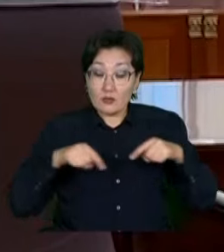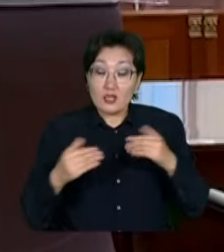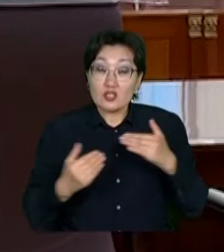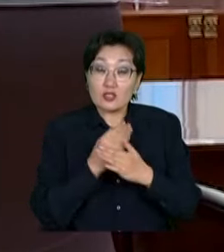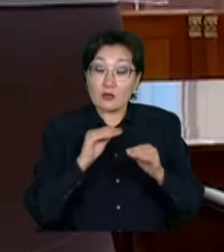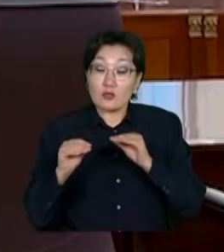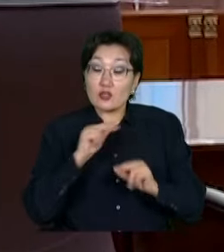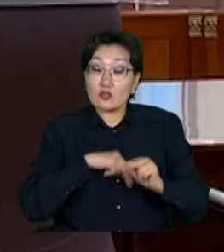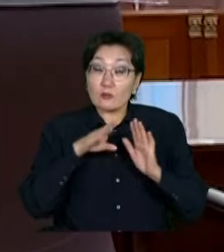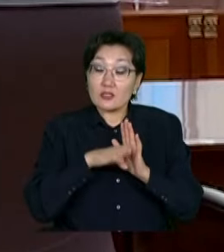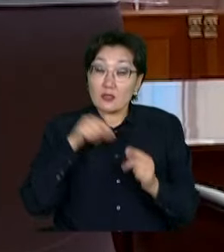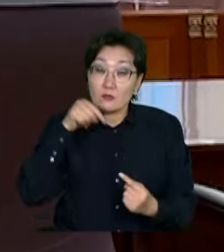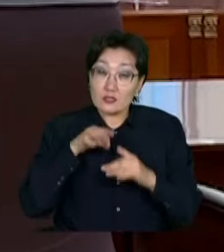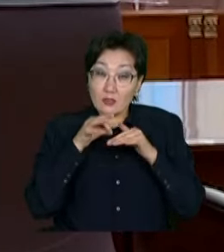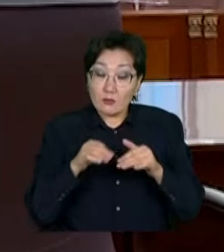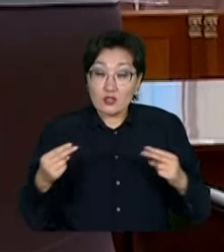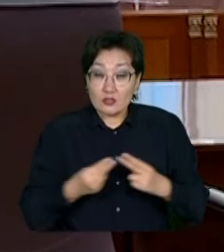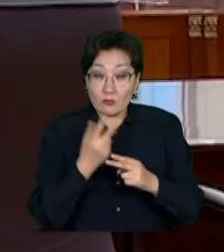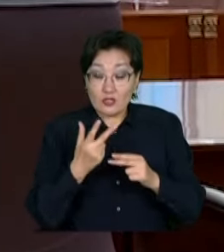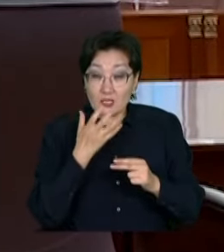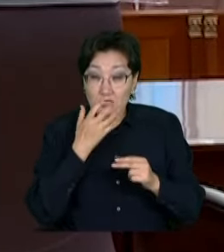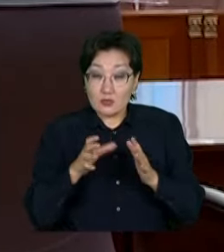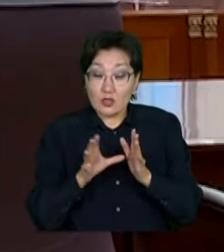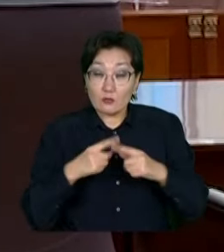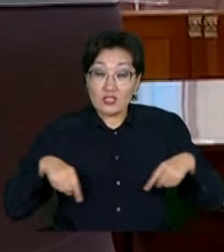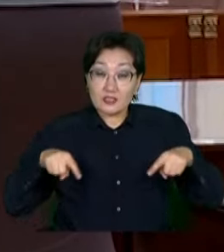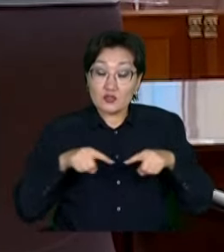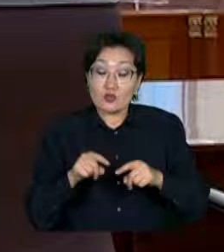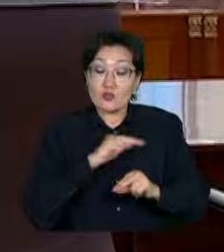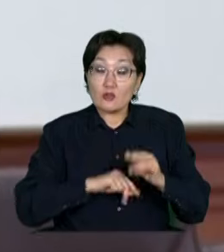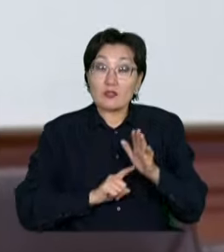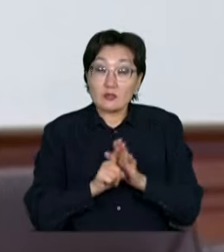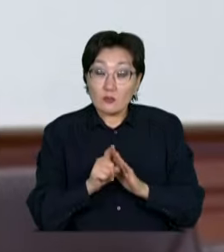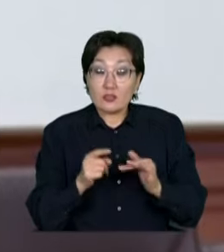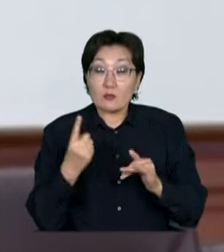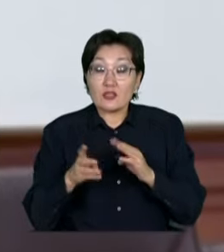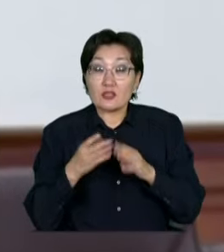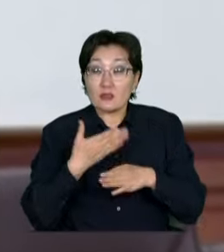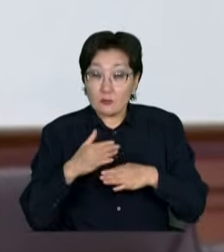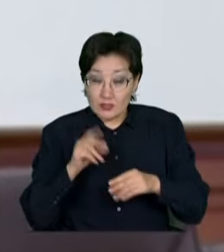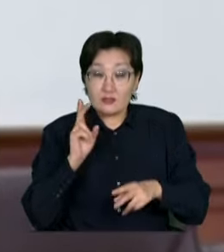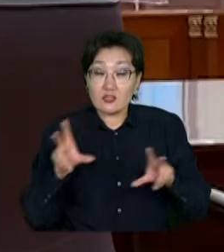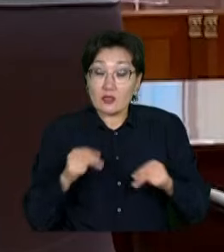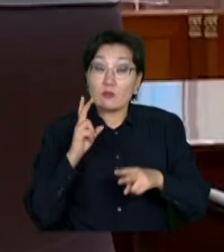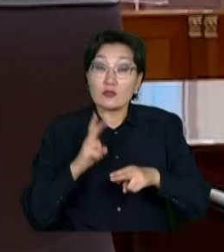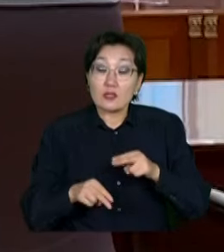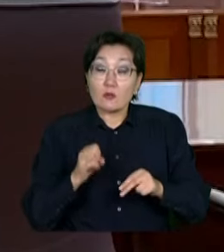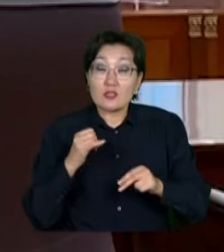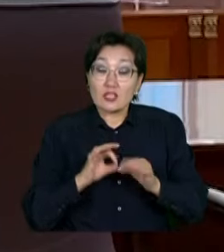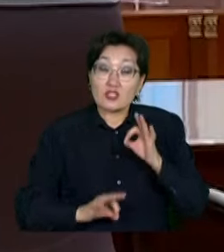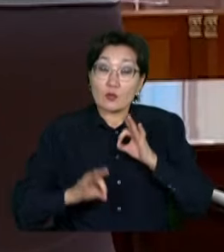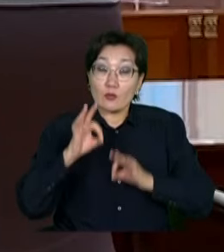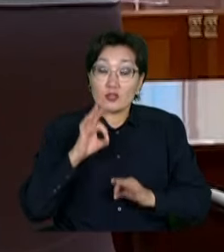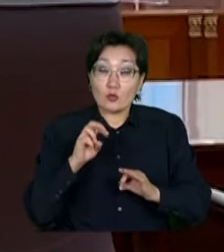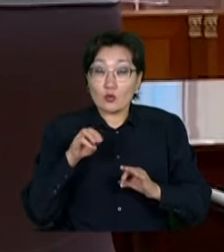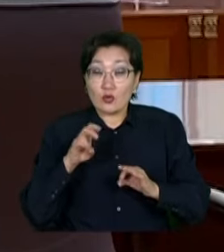жұмыстары кестеге сай жүргізілді. Биыл Астанадағы 3-ші жылу электр орталығын іске қостық. Бірінші кезеңі сәтті аяқталды. Мұнымен қоса оңтүстік шығыс және